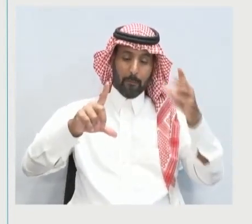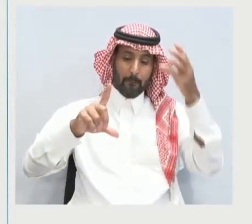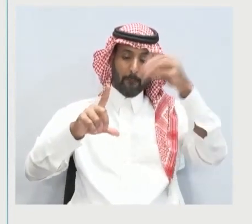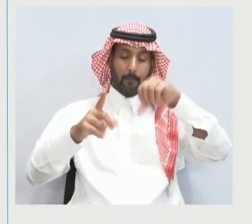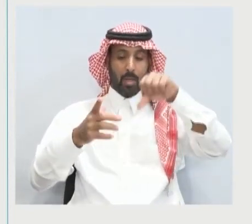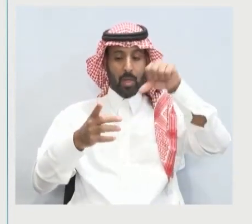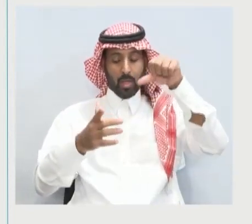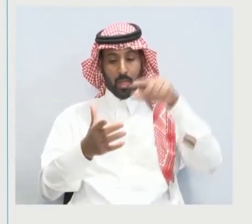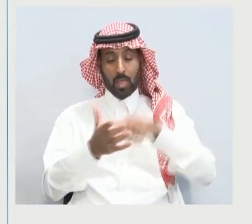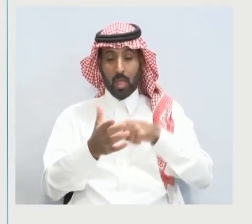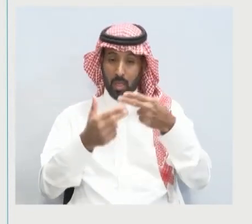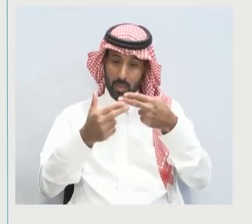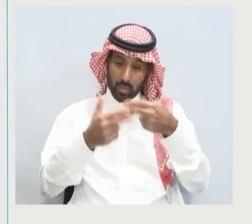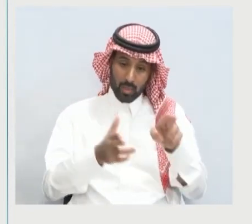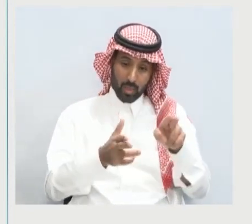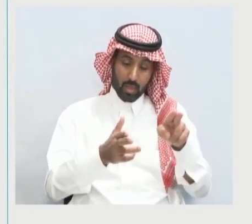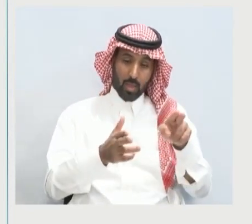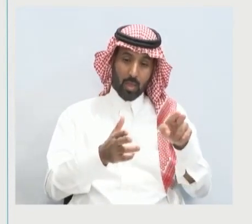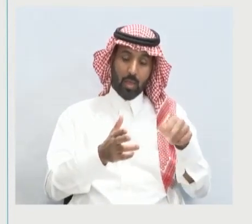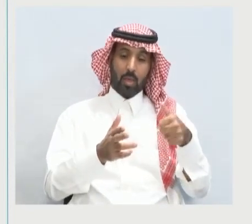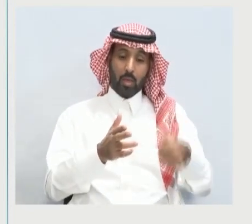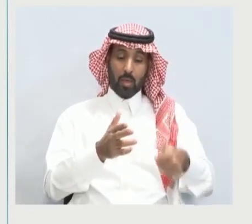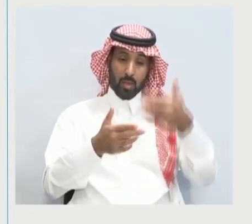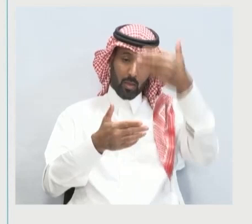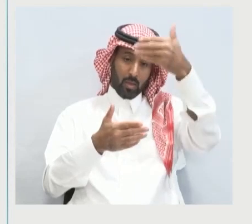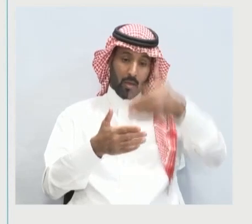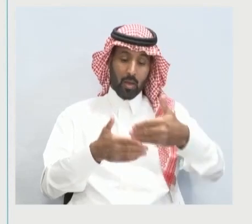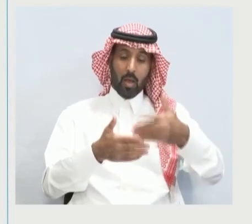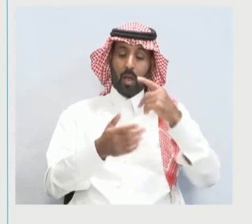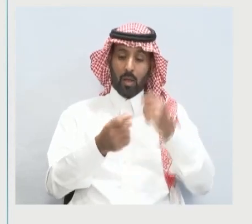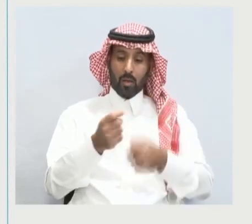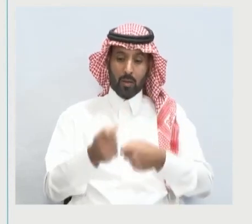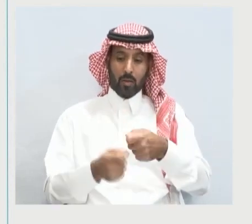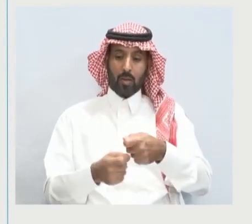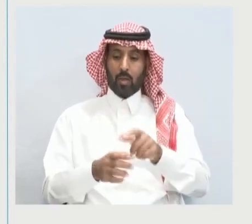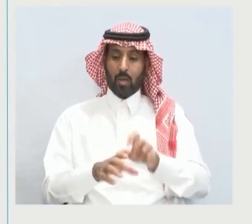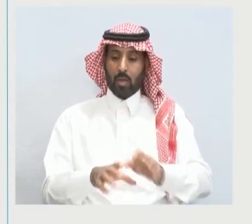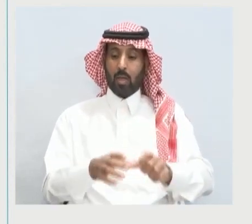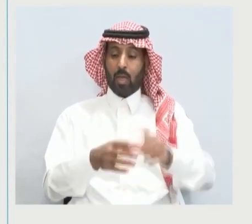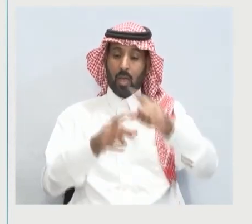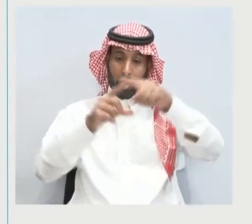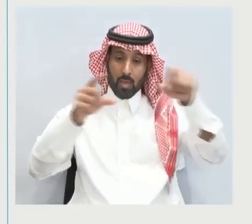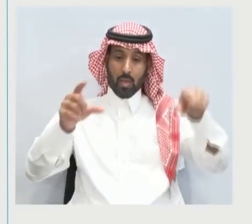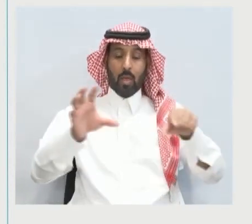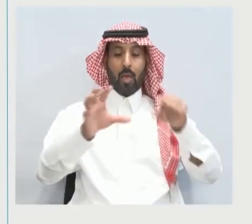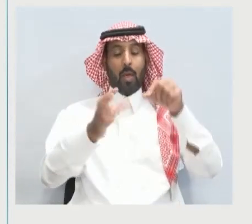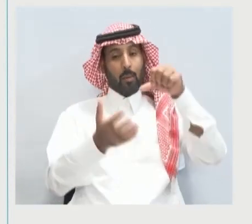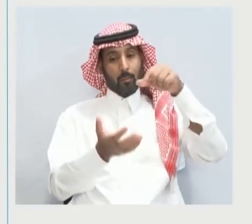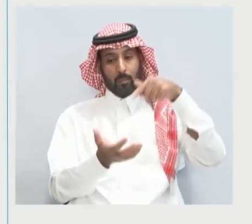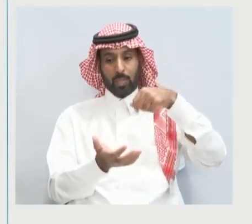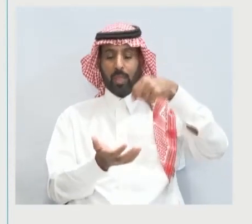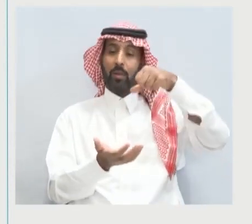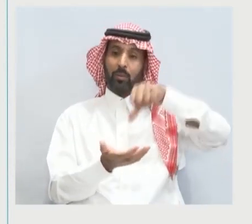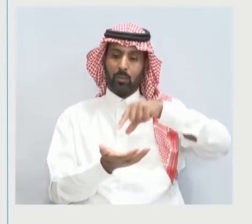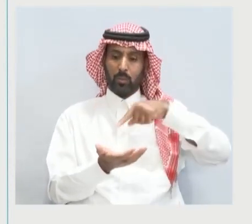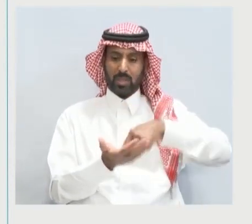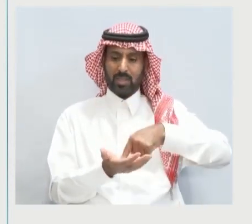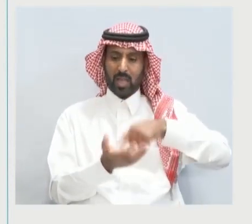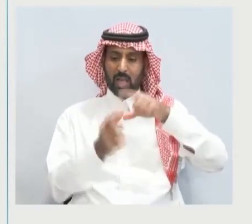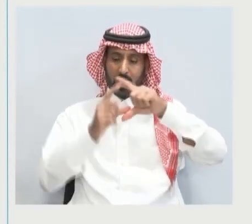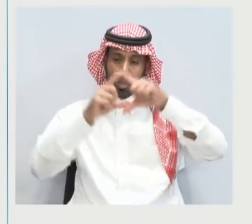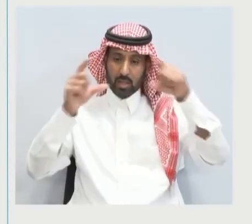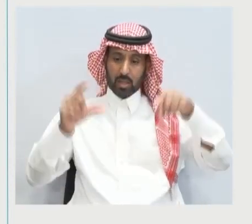بعد الضغط على موافق ستلاحظ ان نص لائحه البقاله سيكون في منتصف الجدول بعد دمج الخلايا